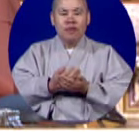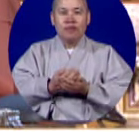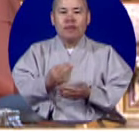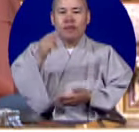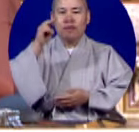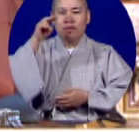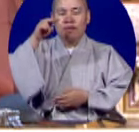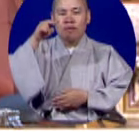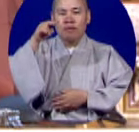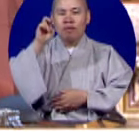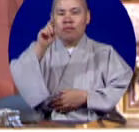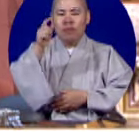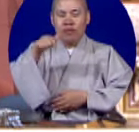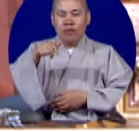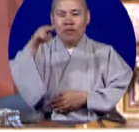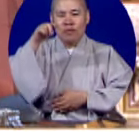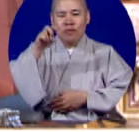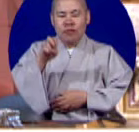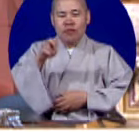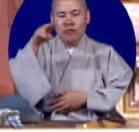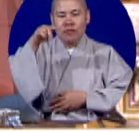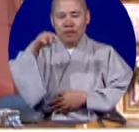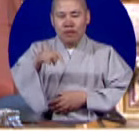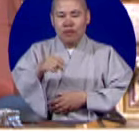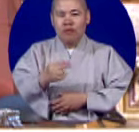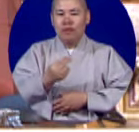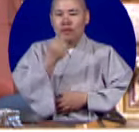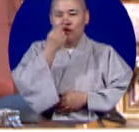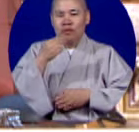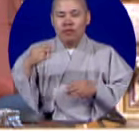숨 끊어지면 수명이 다한 거예요.